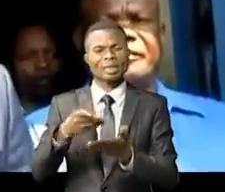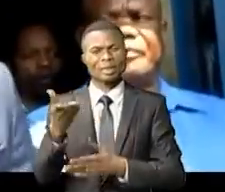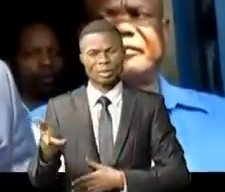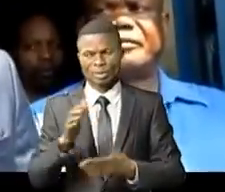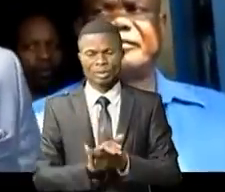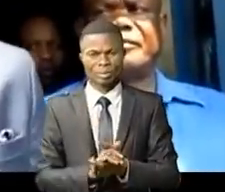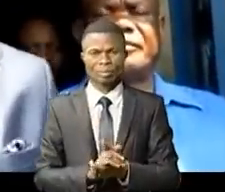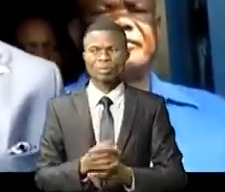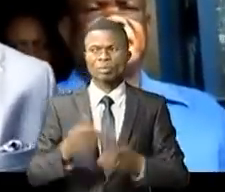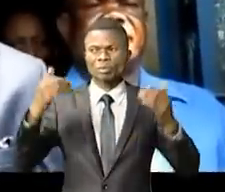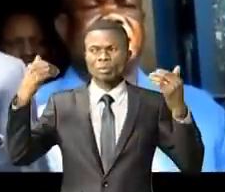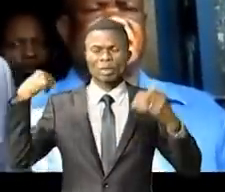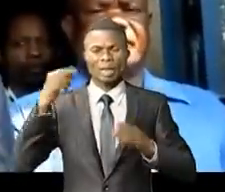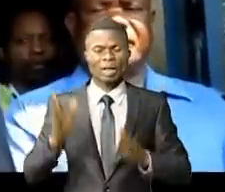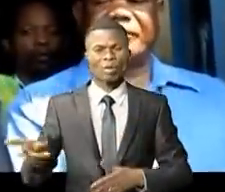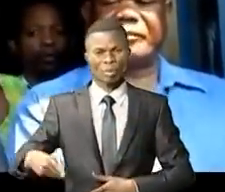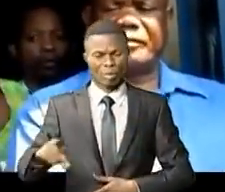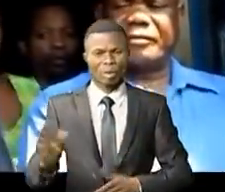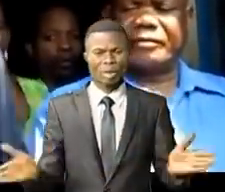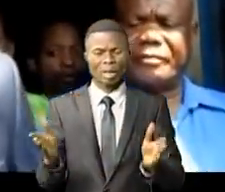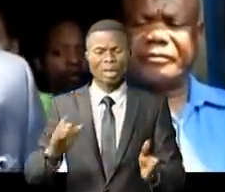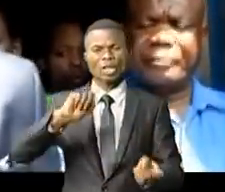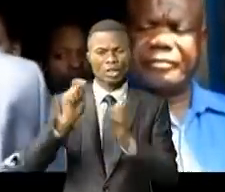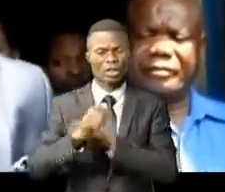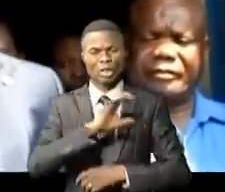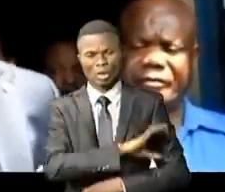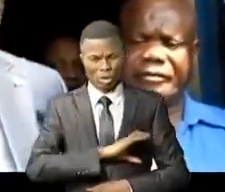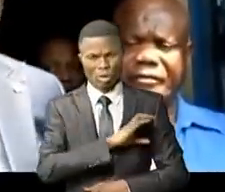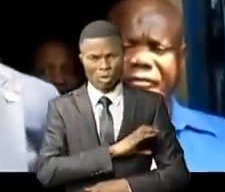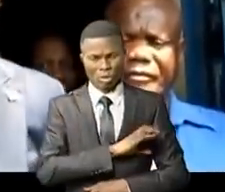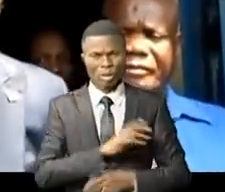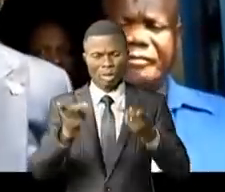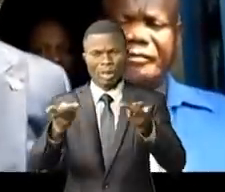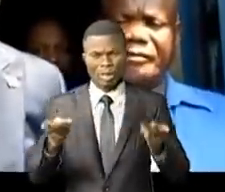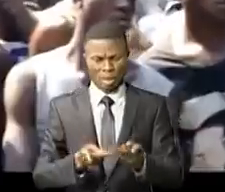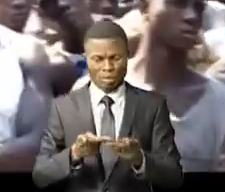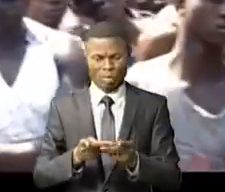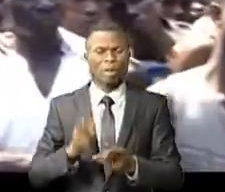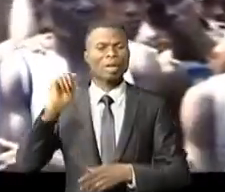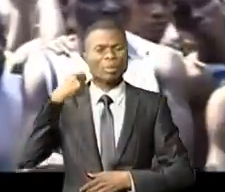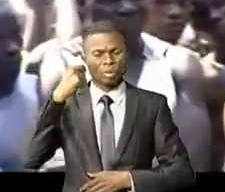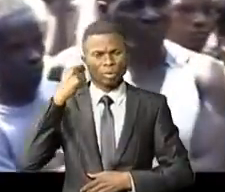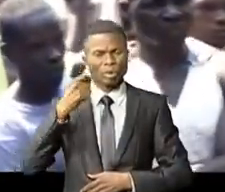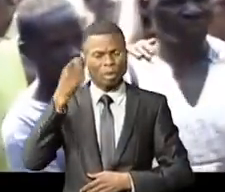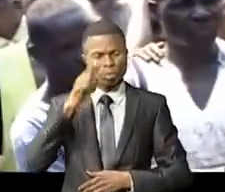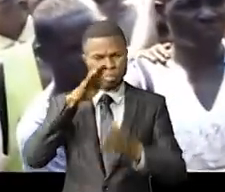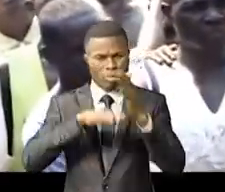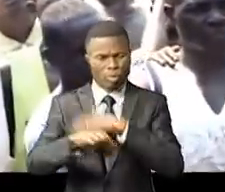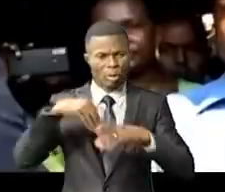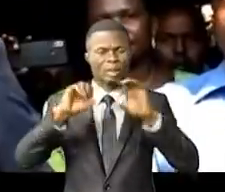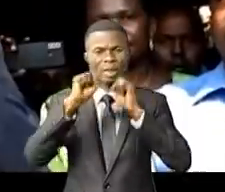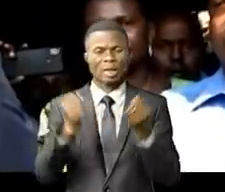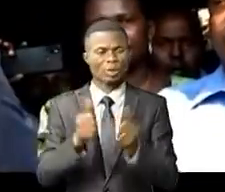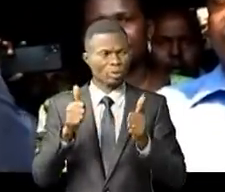Prenant la parole, l'autorité provinciale a exhorté les prisonniers au changement des comportements dans ces lieux de rééducation en vue de leur bonne réintégration dans la